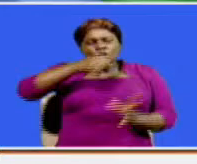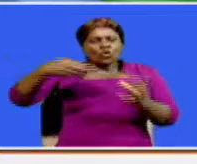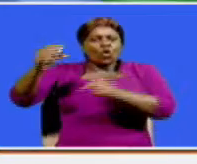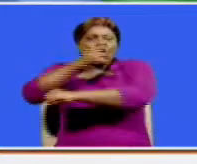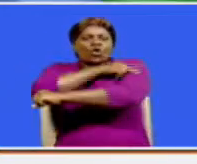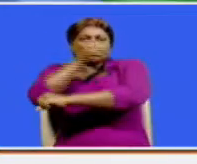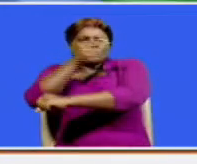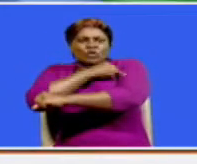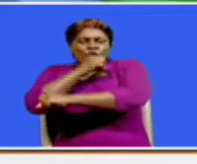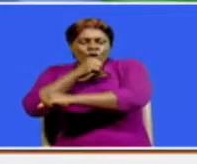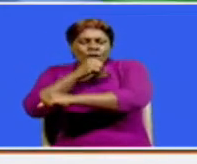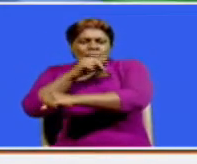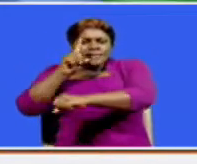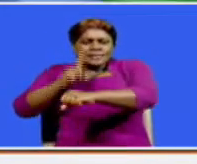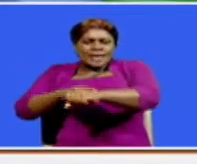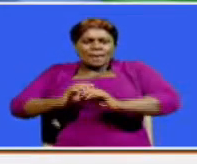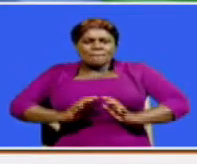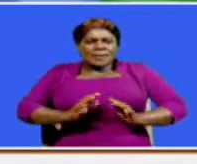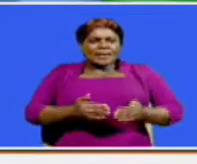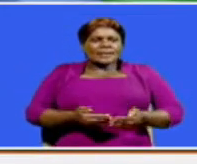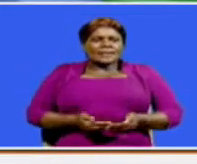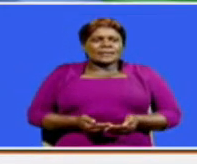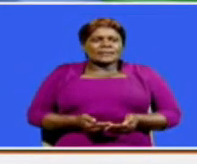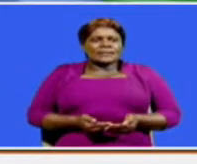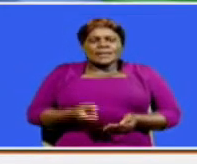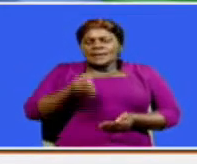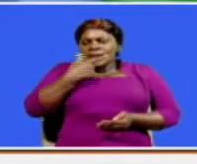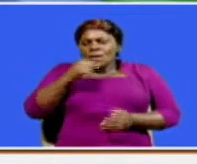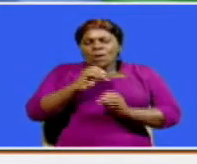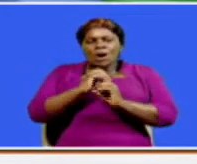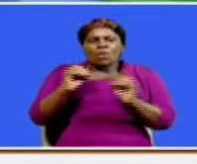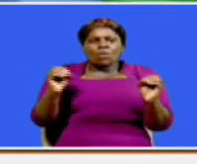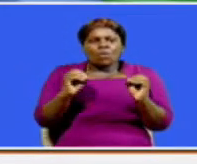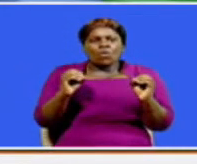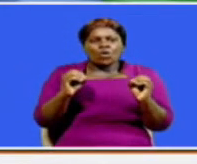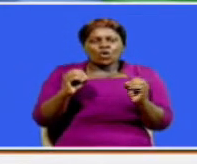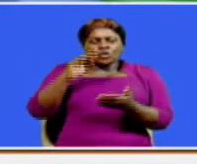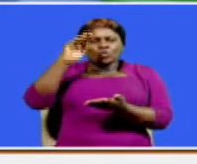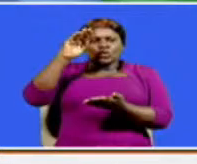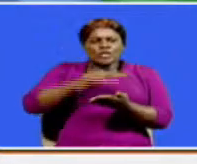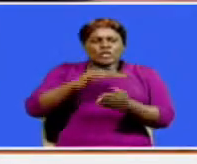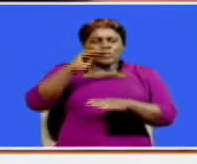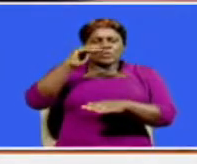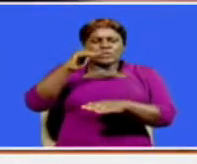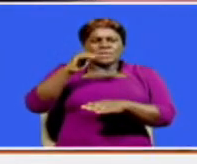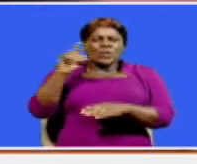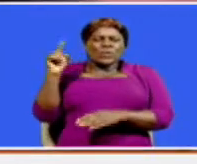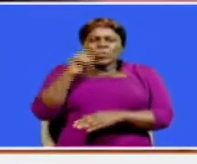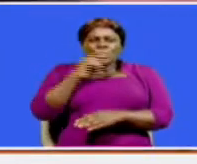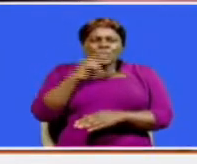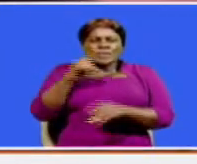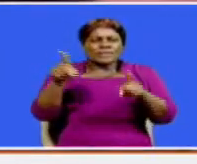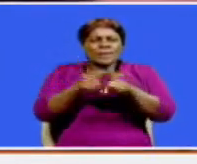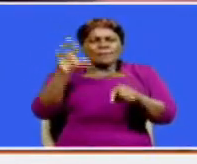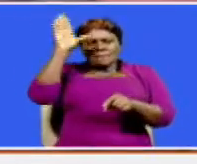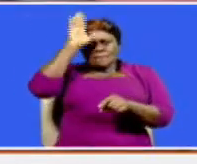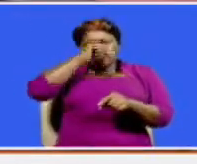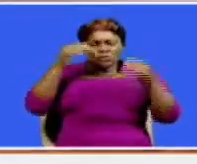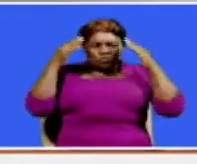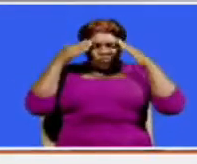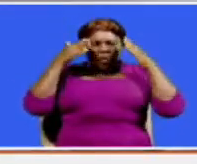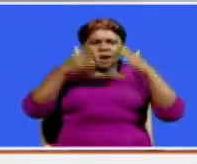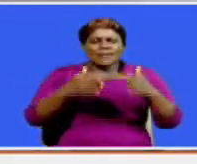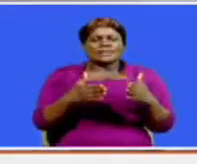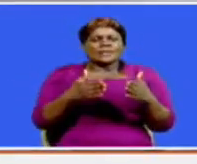hospitalini kuangaliwa wanapokuwa wajawazito, kukosa kumeza dawa za kupunguza makali ya virusi vya HIV, na pia kukosa kutilia